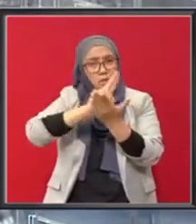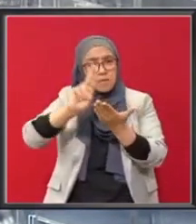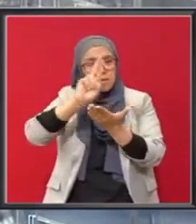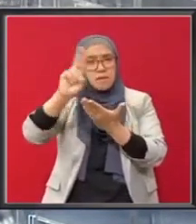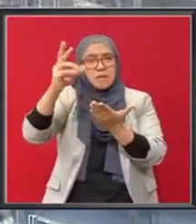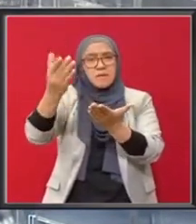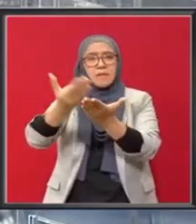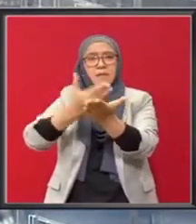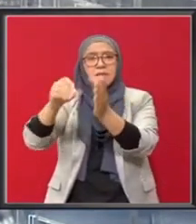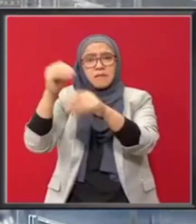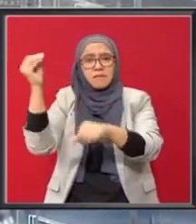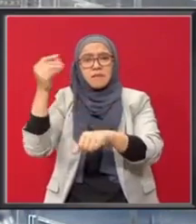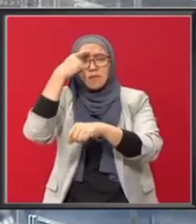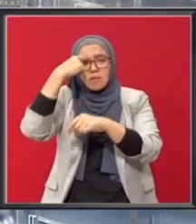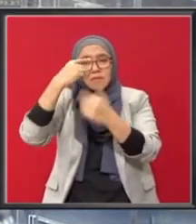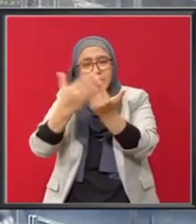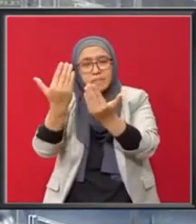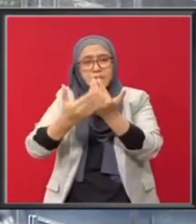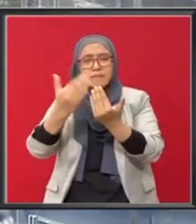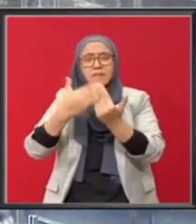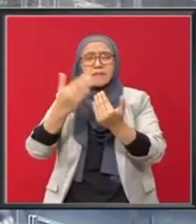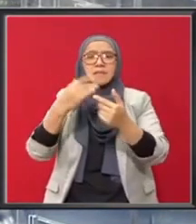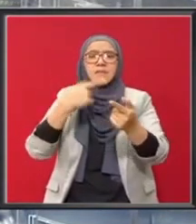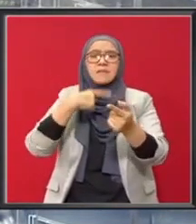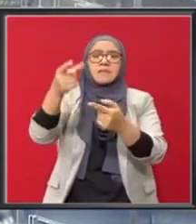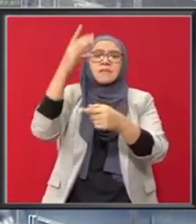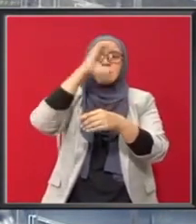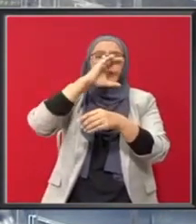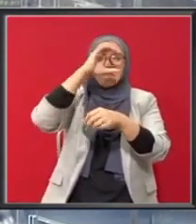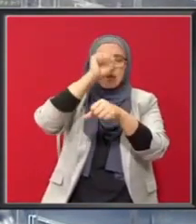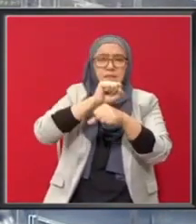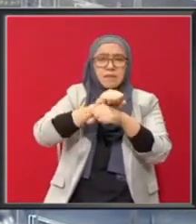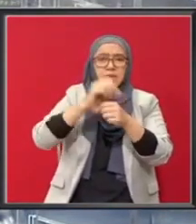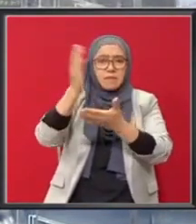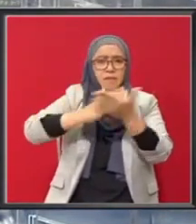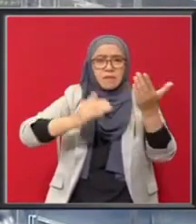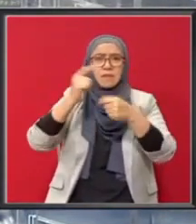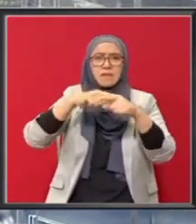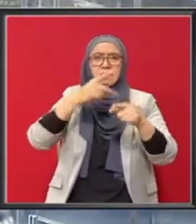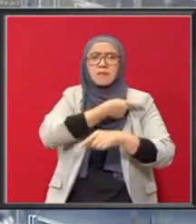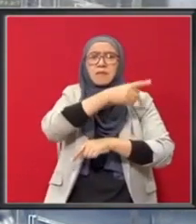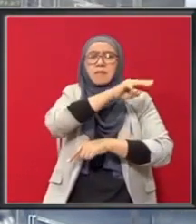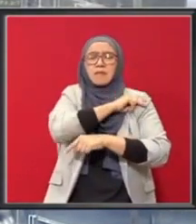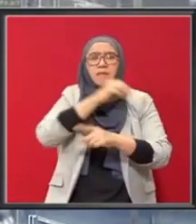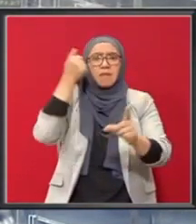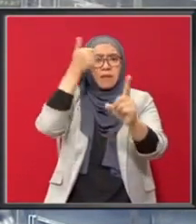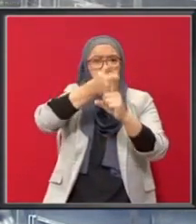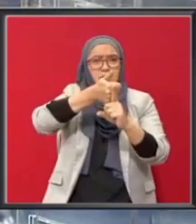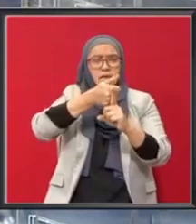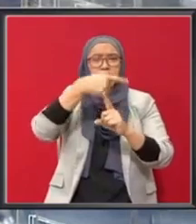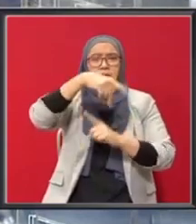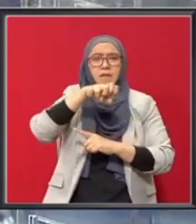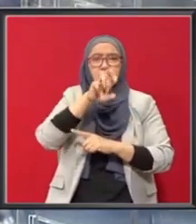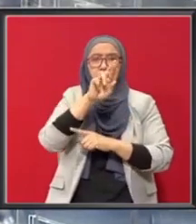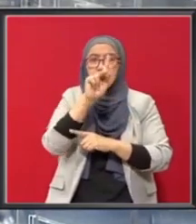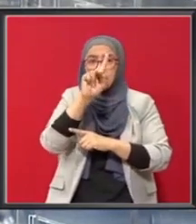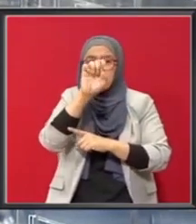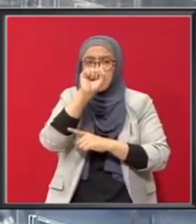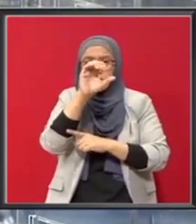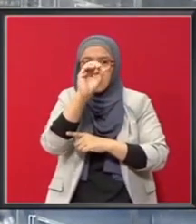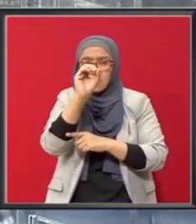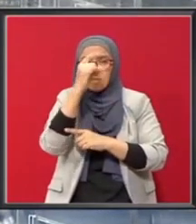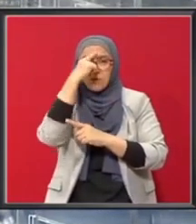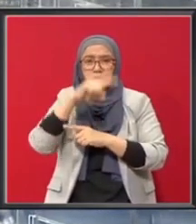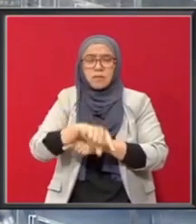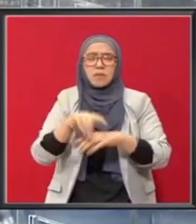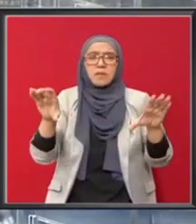memudahkan gra2 mencari kerja pihak Kementerian telah menyediakan mengarahkan pekasau untuk melaksanakan program